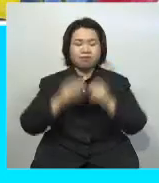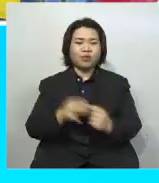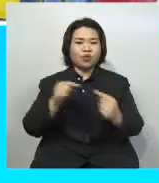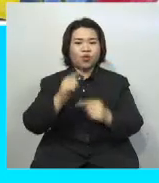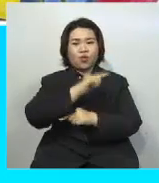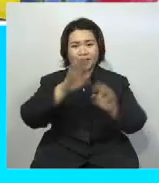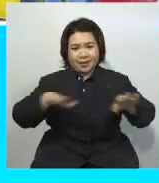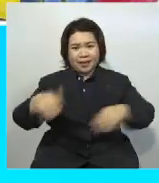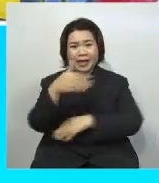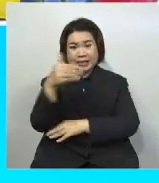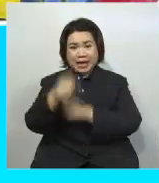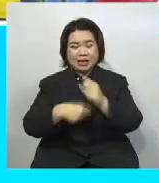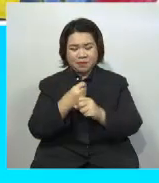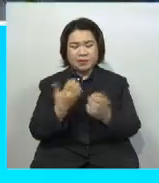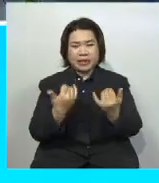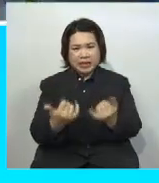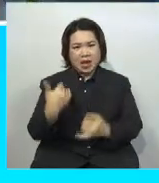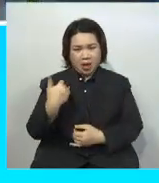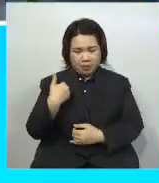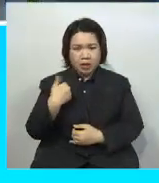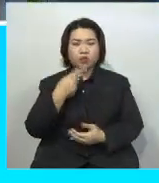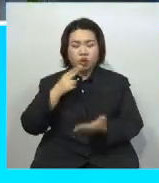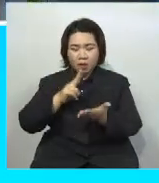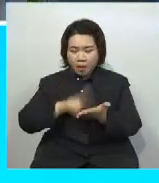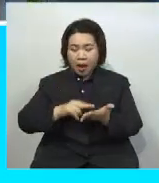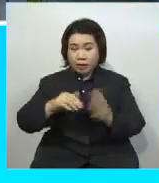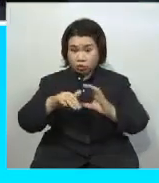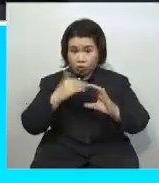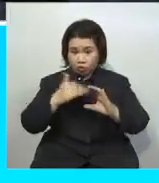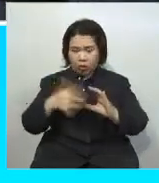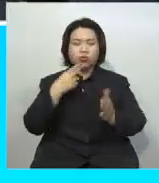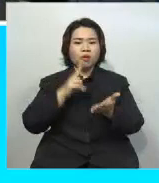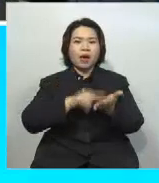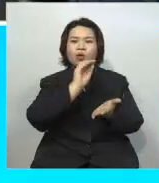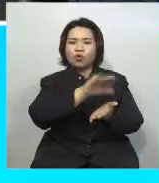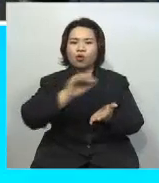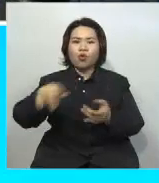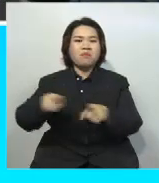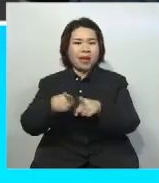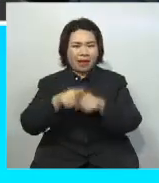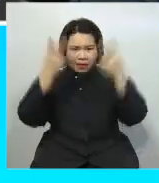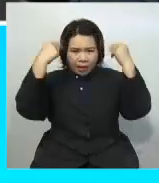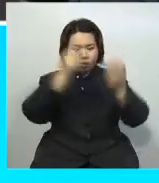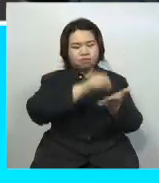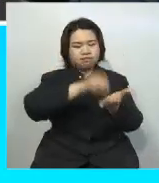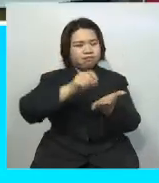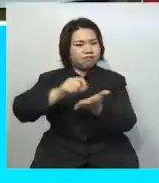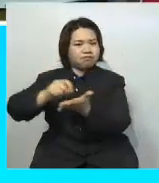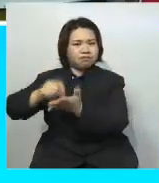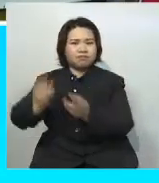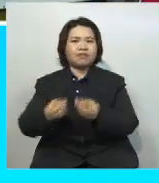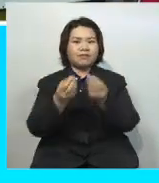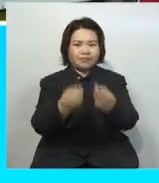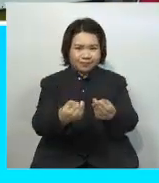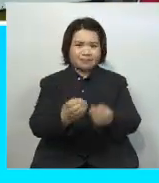ในงานวันเด็กแห่งชาติในวันเสาร์นี้จะมีเจ้าหน้าที่ตอบกลับสคส.ทุกฉบับและทุกฉบับที่ตอบกลับจะมีเซ็นของนายกรัฐมนตรีส่งไ